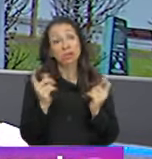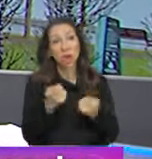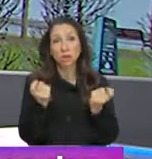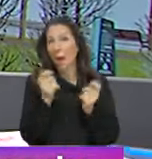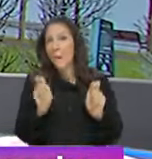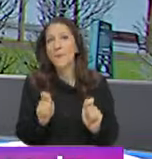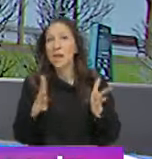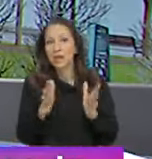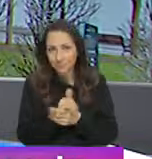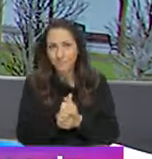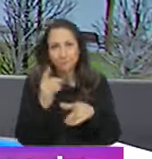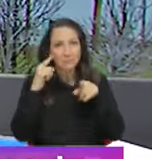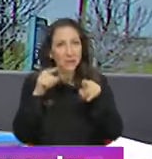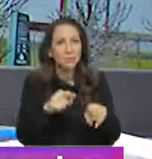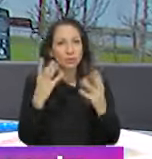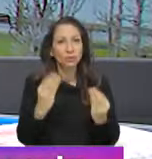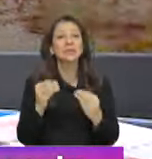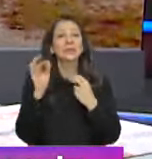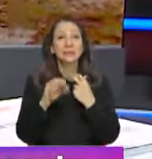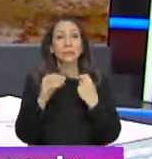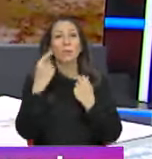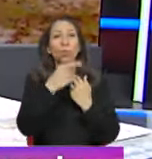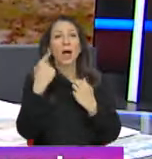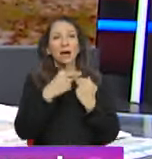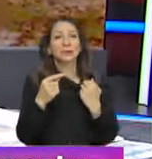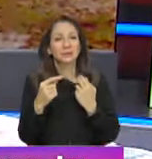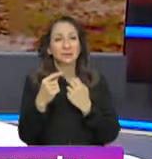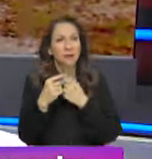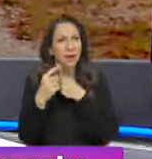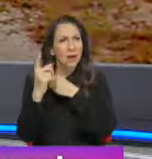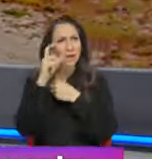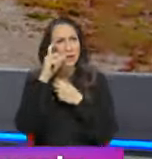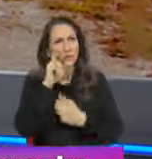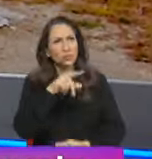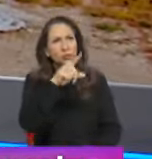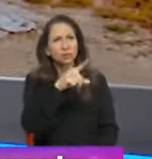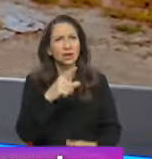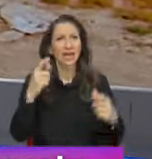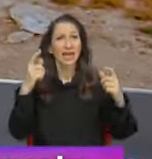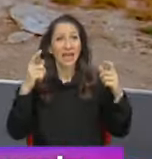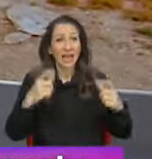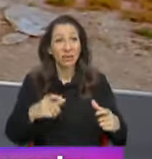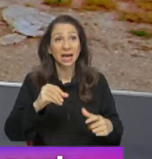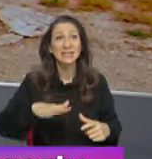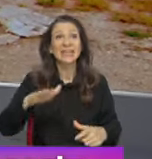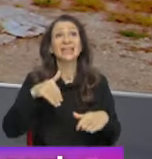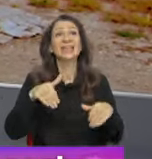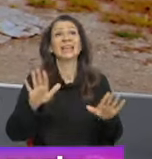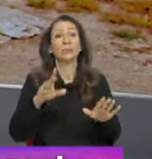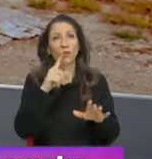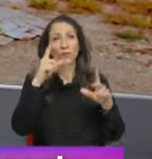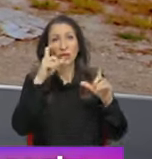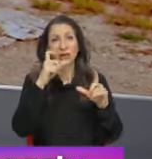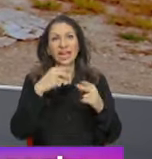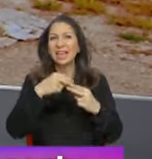da atacaktır takipte olacağız şimdi mülakat meselesini arkamda bir fotoğraf görüyorsunuz yeryüzü arsa değildir birazdan bu